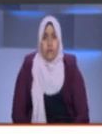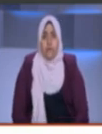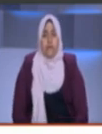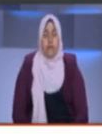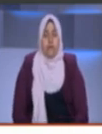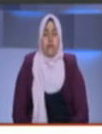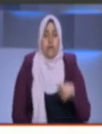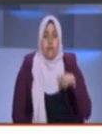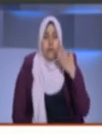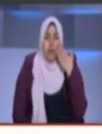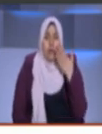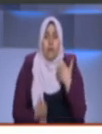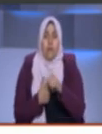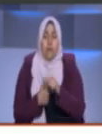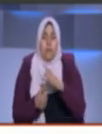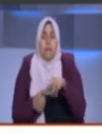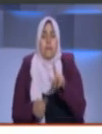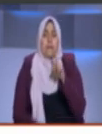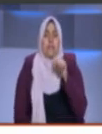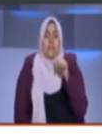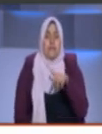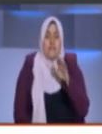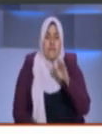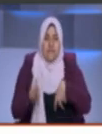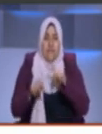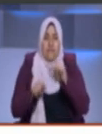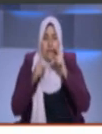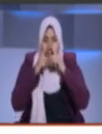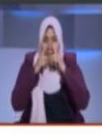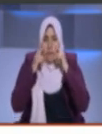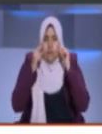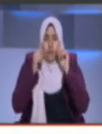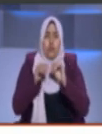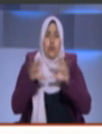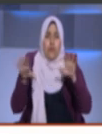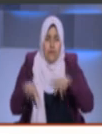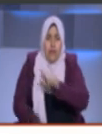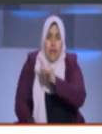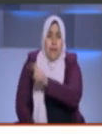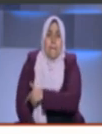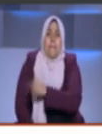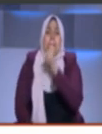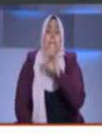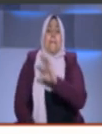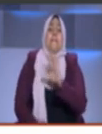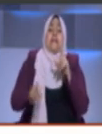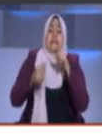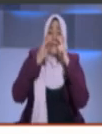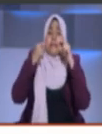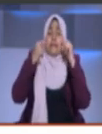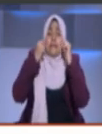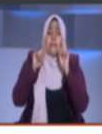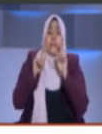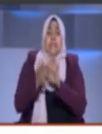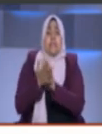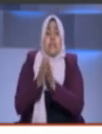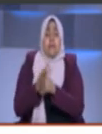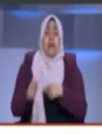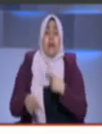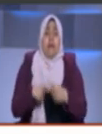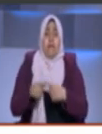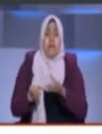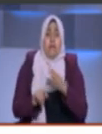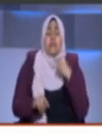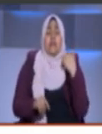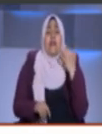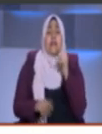الامر الملاحظ بس ان في ناس بترتدي ماسكات في الشارع، الماسكات بدات تنتشر جدا في المانيا، وده اللي خلى النهارده الصبح في عدد